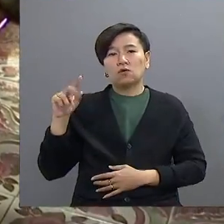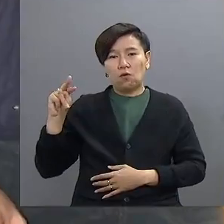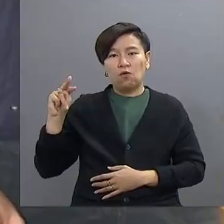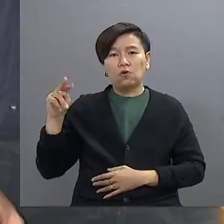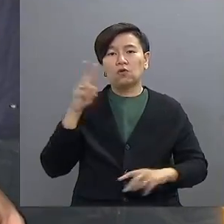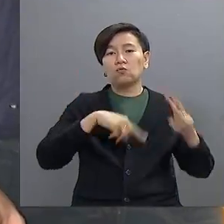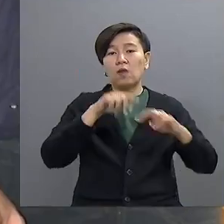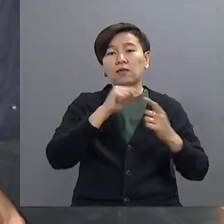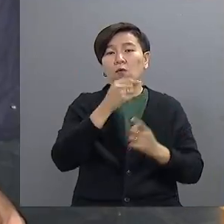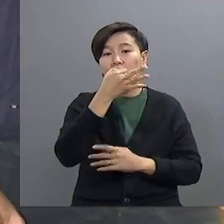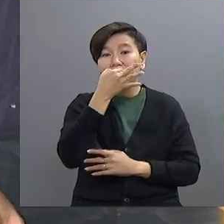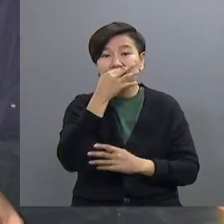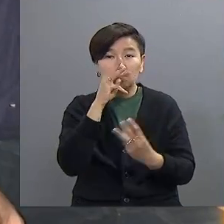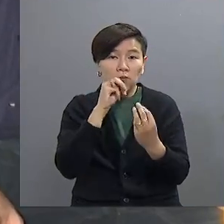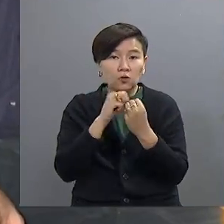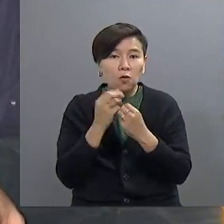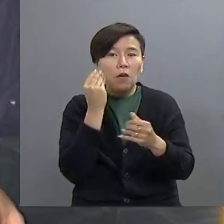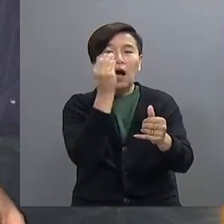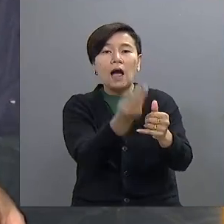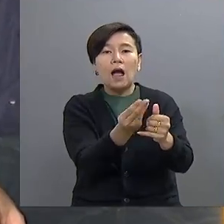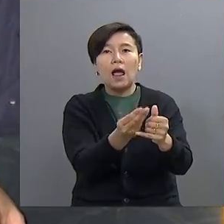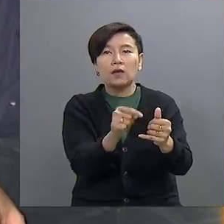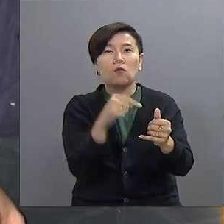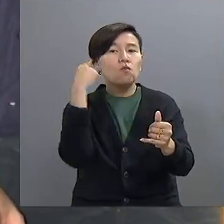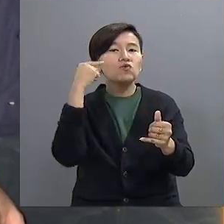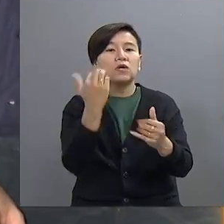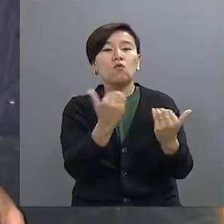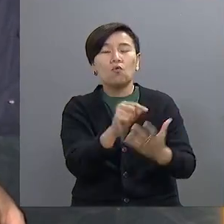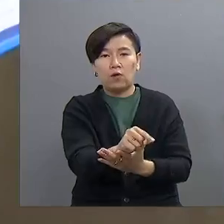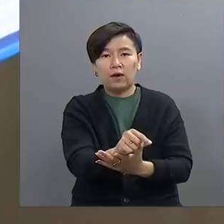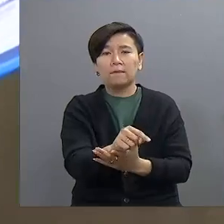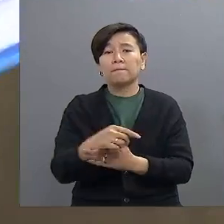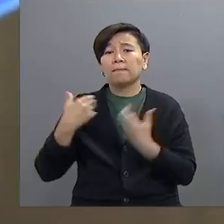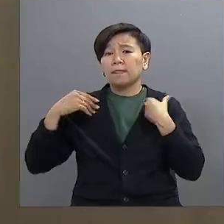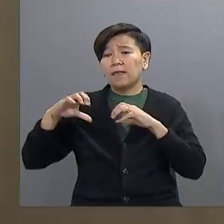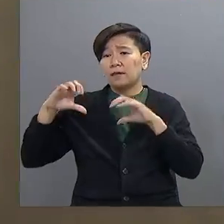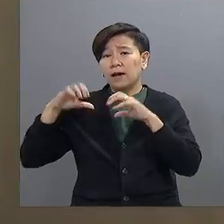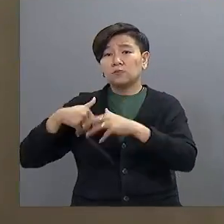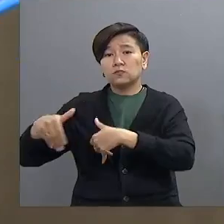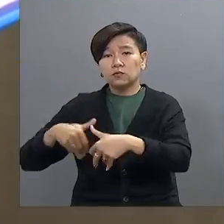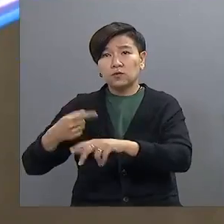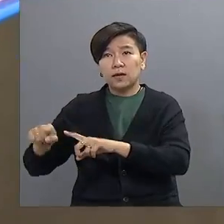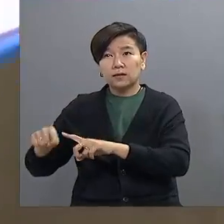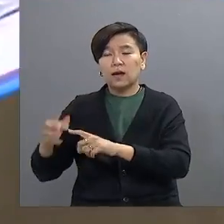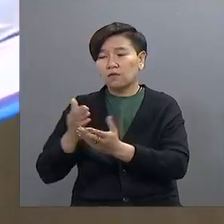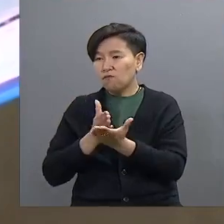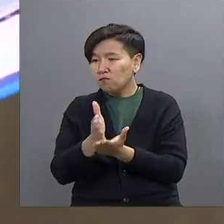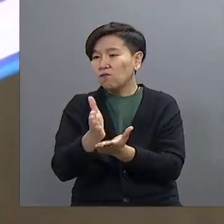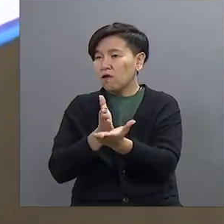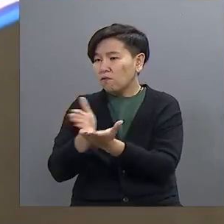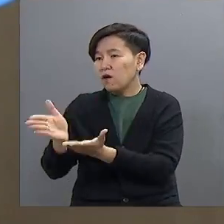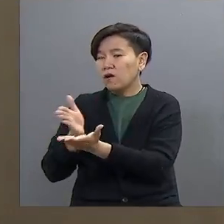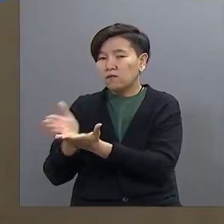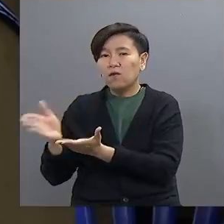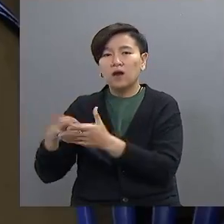าะสมให้กับคุณแม่เขาเนาะค่ะแล้วก็ทางเทศบาลก็เป็นอีกส่วนหนึ่งแล้วอีกส่วนหนึ่งก็คือจะมีเทศบาลตำบลปล้องเนาะจะแล้ว